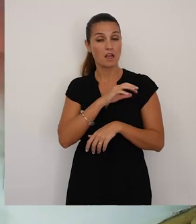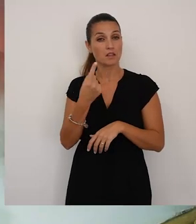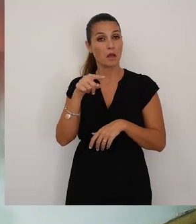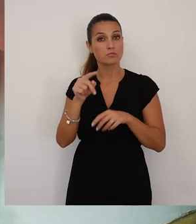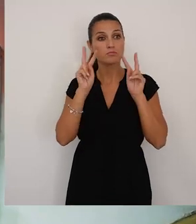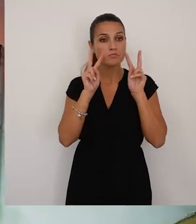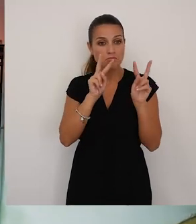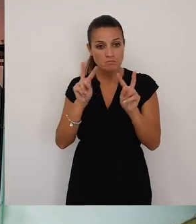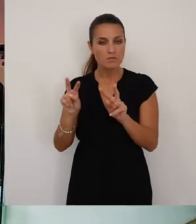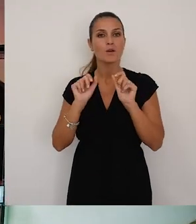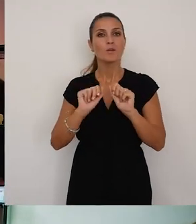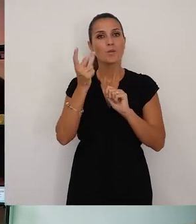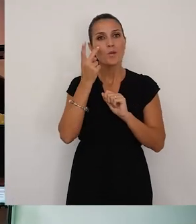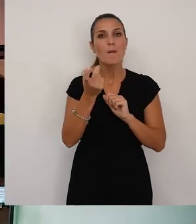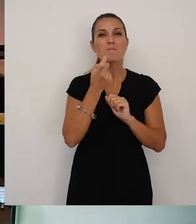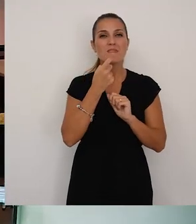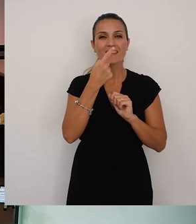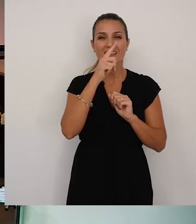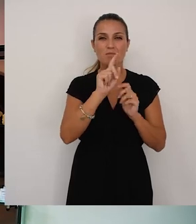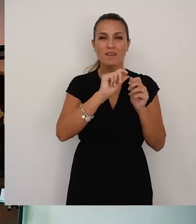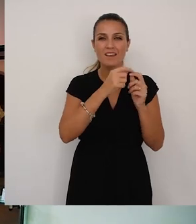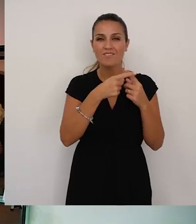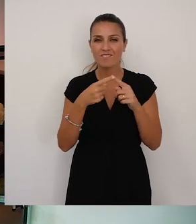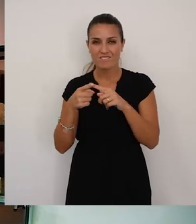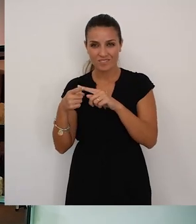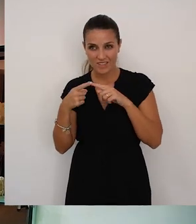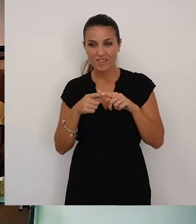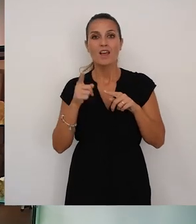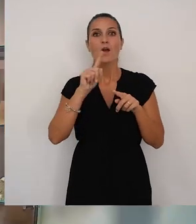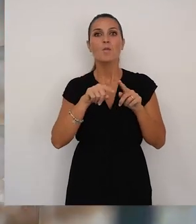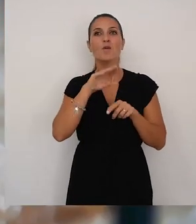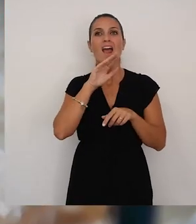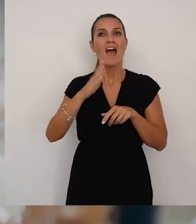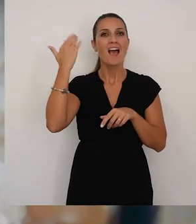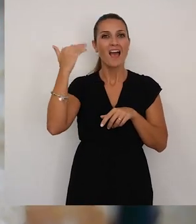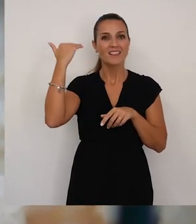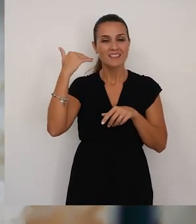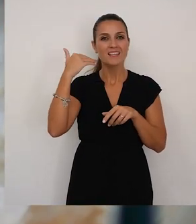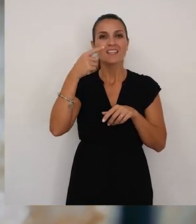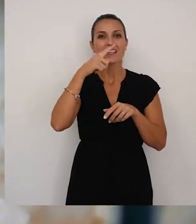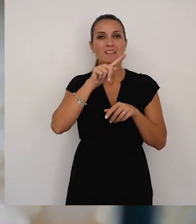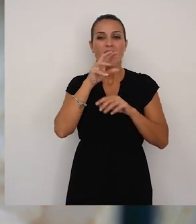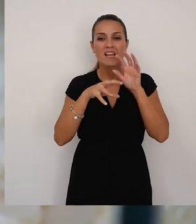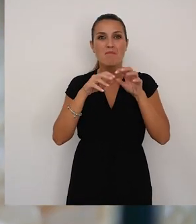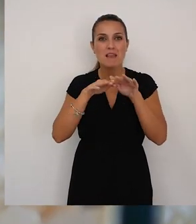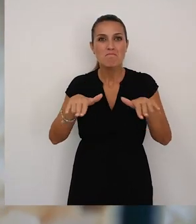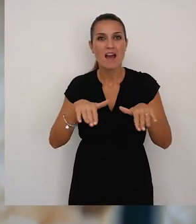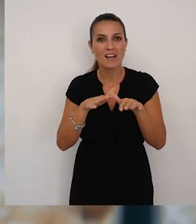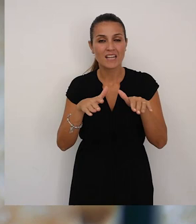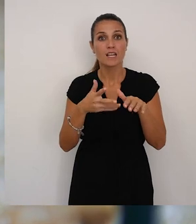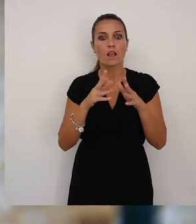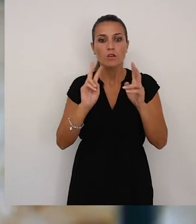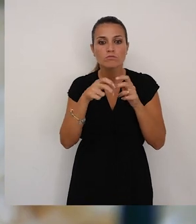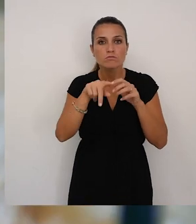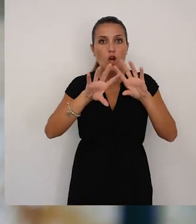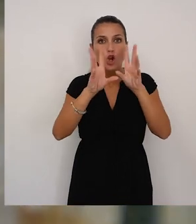Un'interessante raccolta che permette di ammirare vari minerali e i resti di antichi esseri viventi marini ritrovati all'interno delle rocce